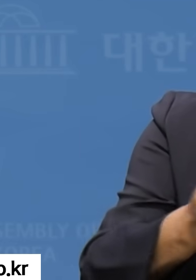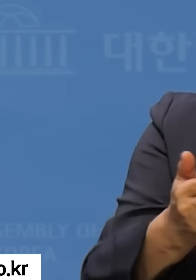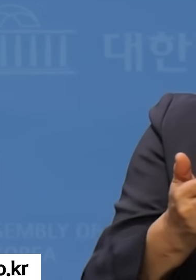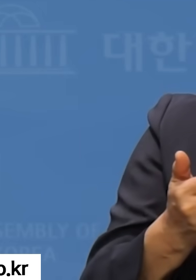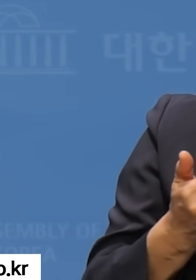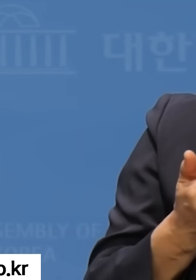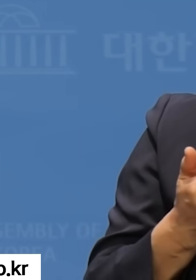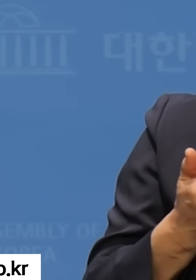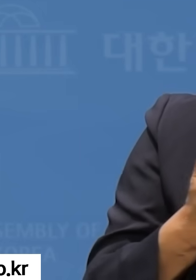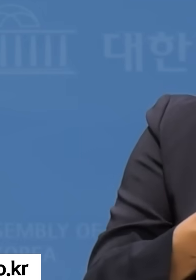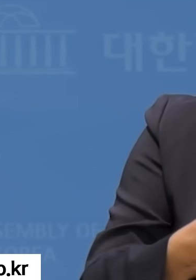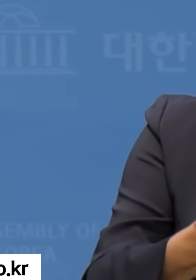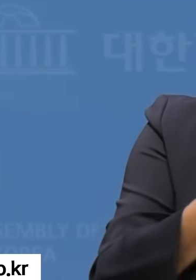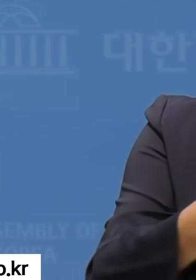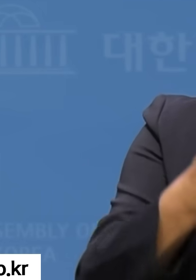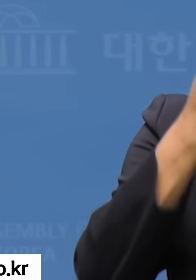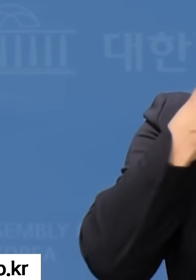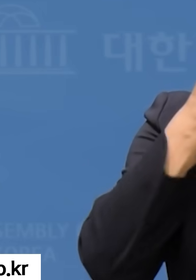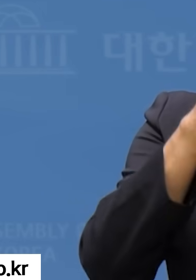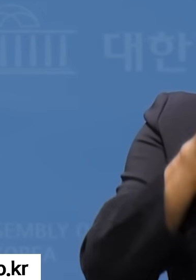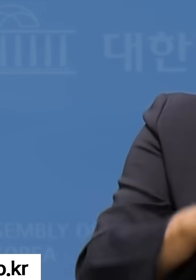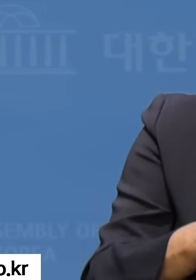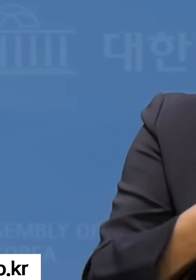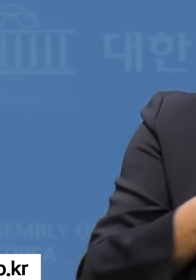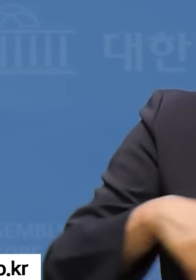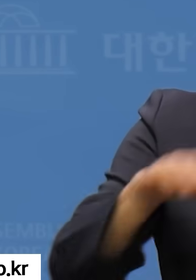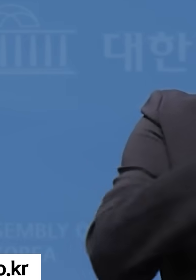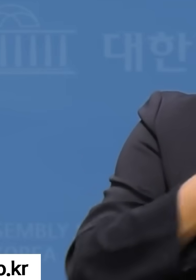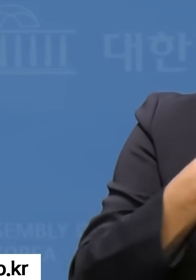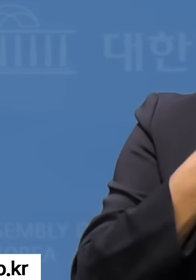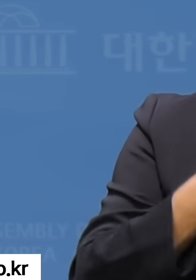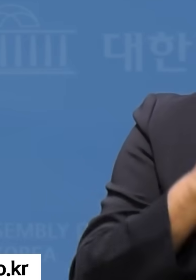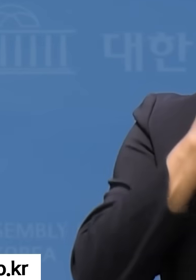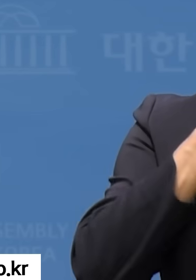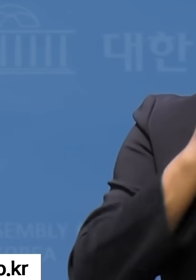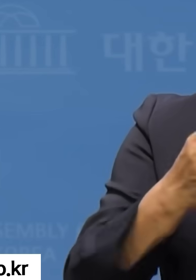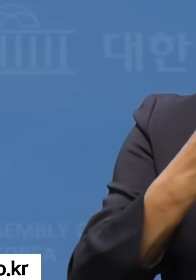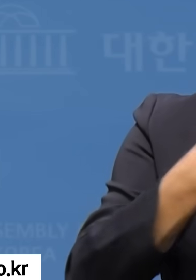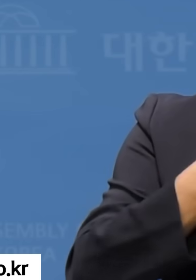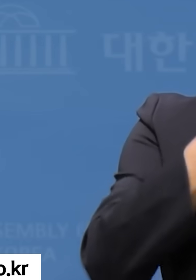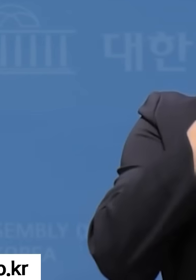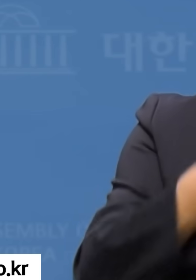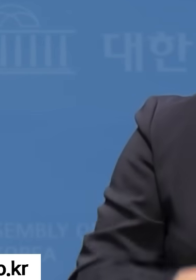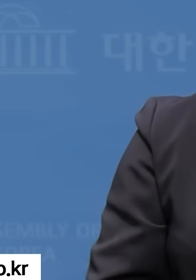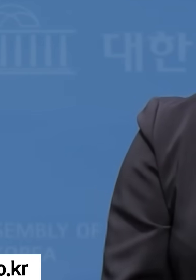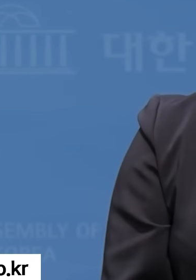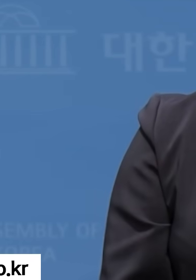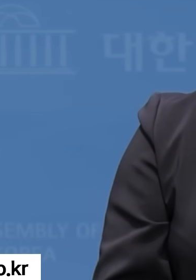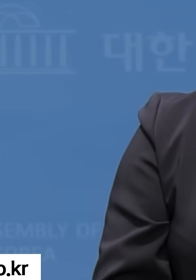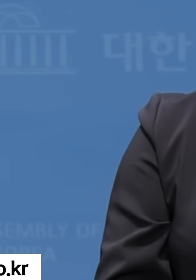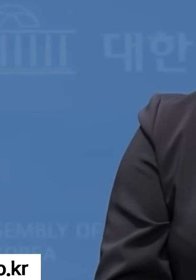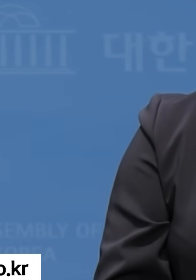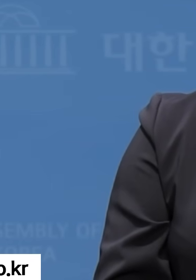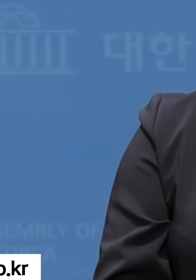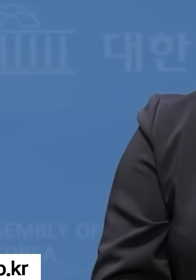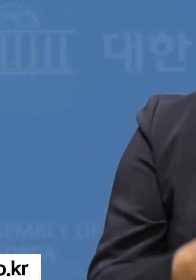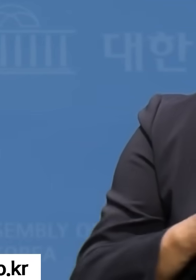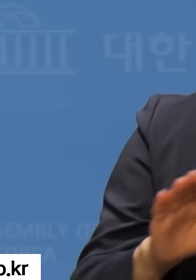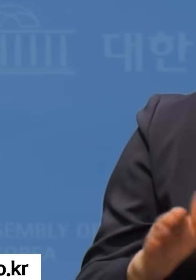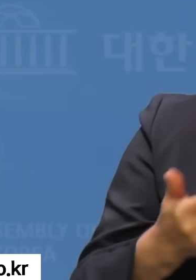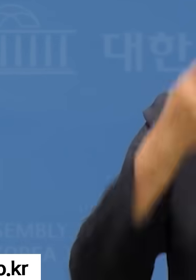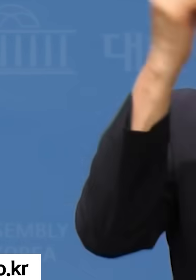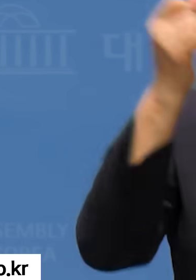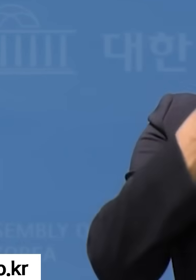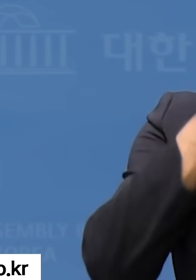탐지와 차단이 어려운 점을 볼 때 우리 안보에 심각한 위협이 아닐 수 없으며 가볍게 볼 수